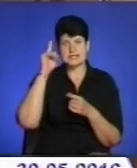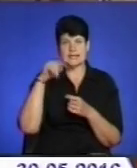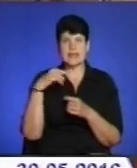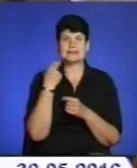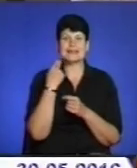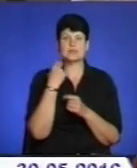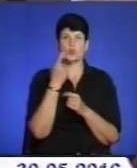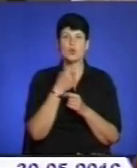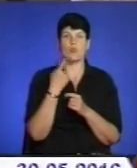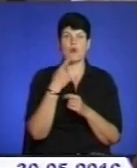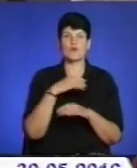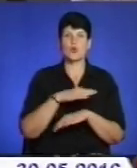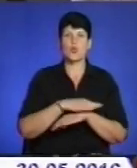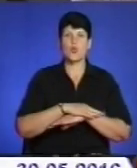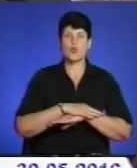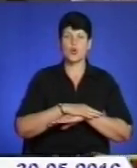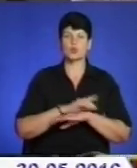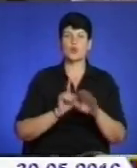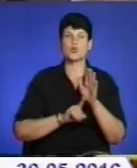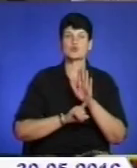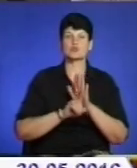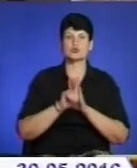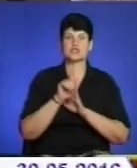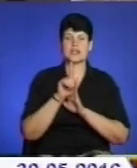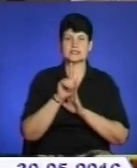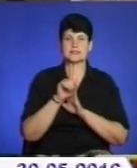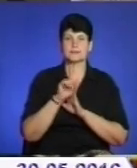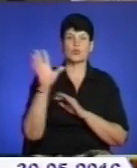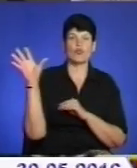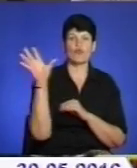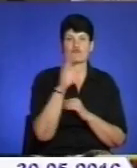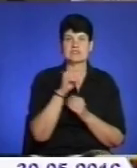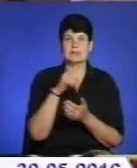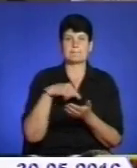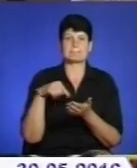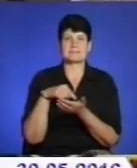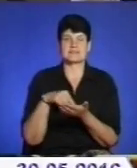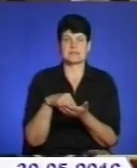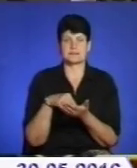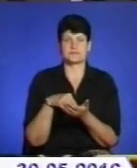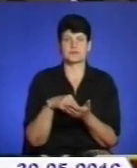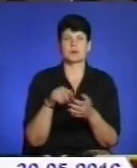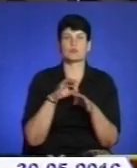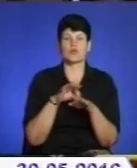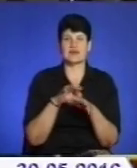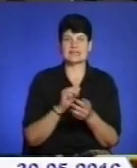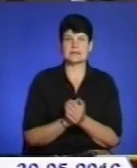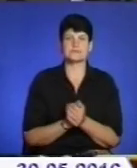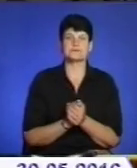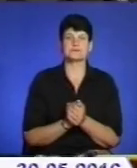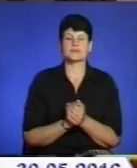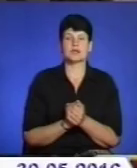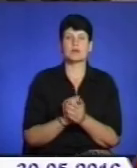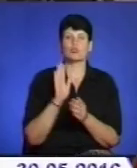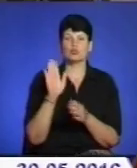мовою. Урок буде він розпочнеться одночасно по всіх містах, по всіх місцях його проведення, і він